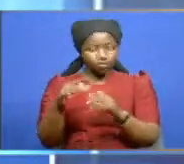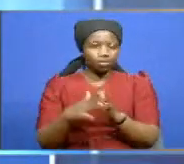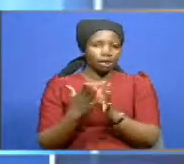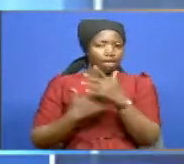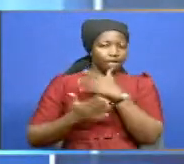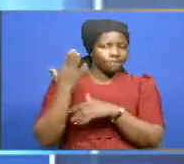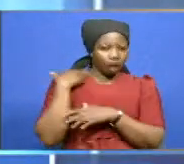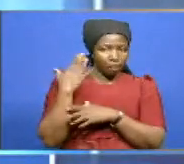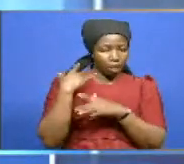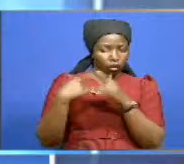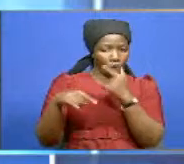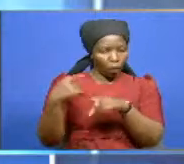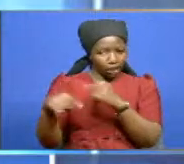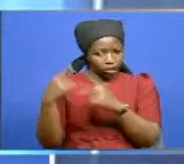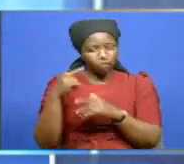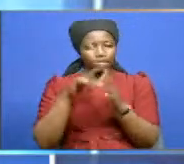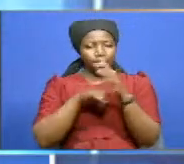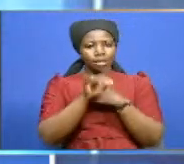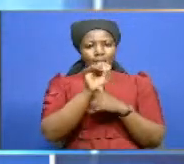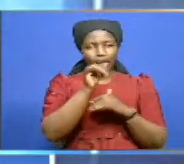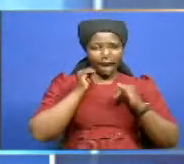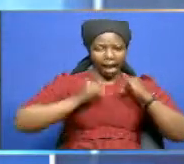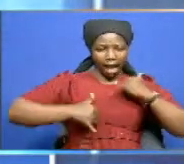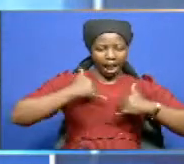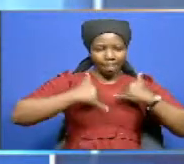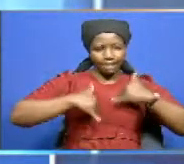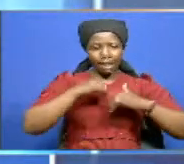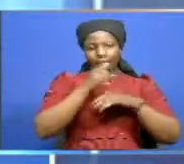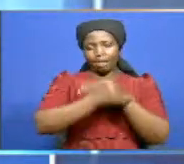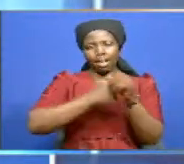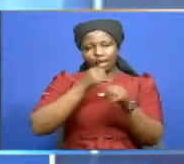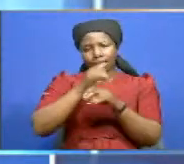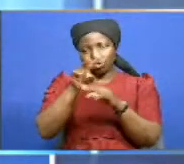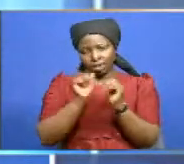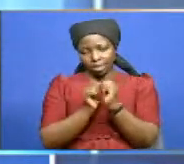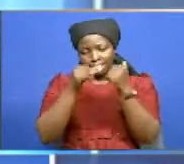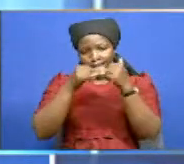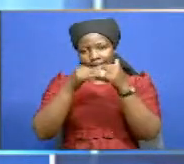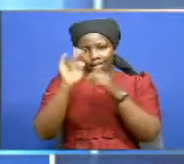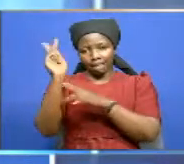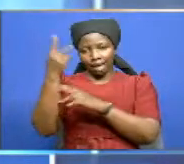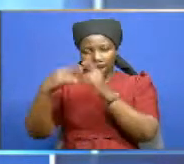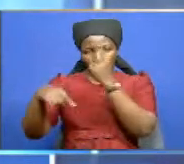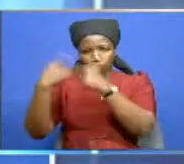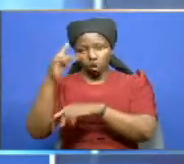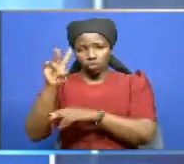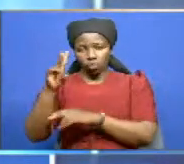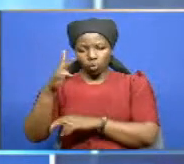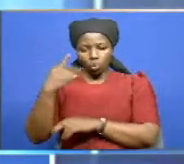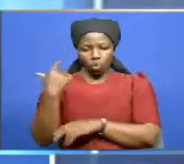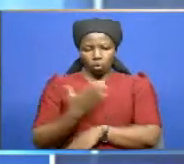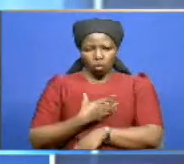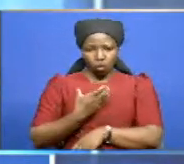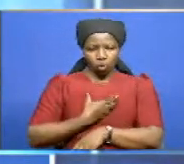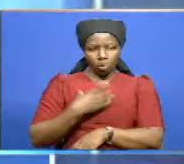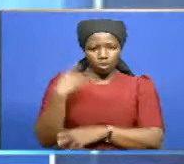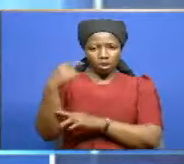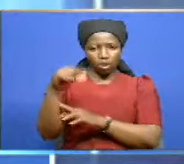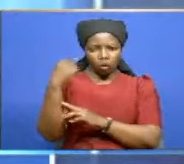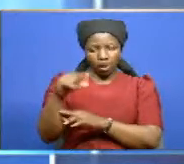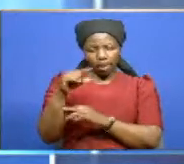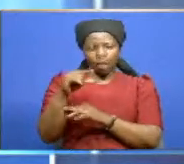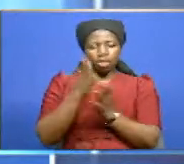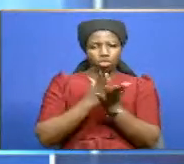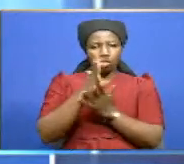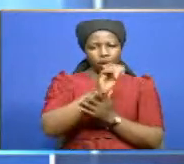awali nchini Algeria mwaka 2018, Kenya ilizua medali mbili za dhahabu kupitia kwa Alfred